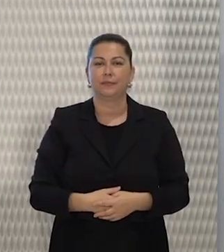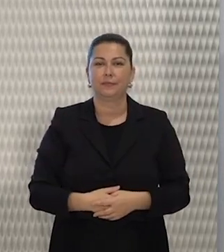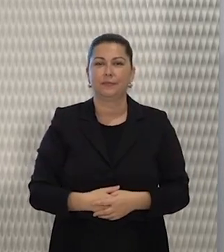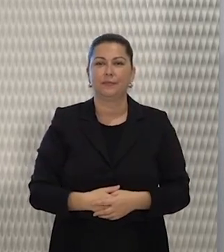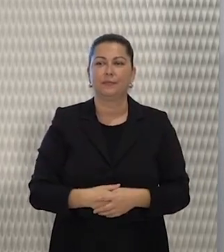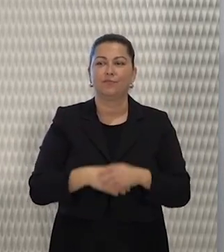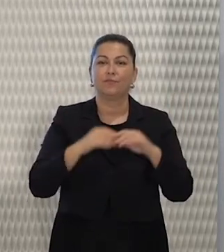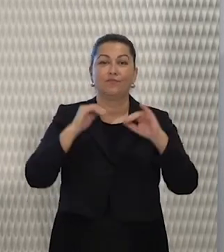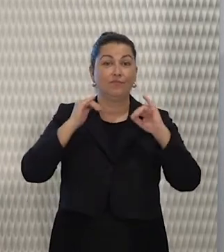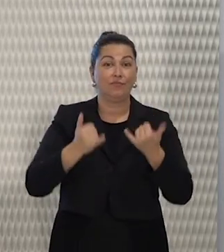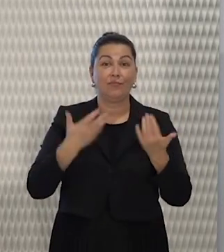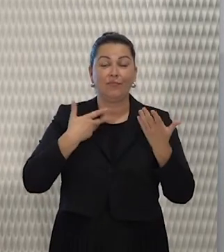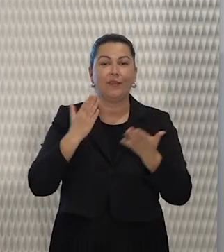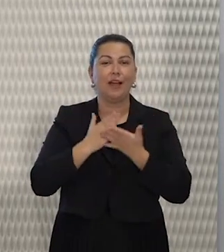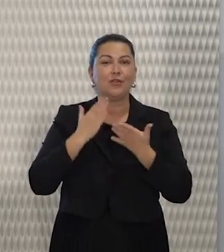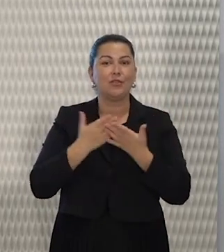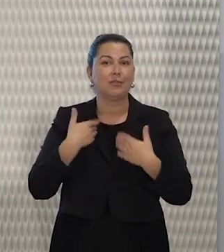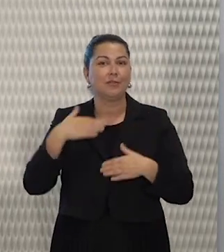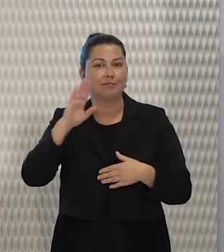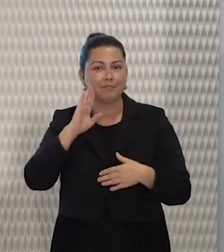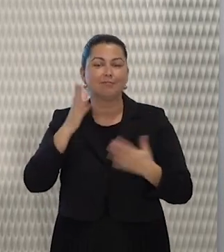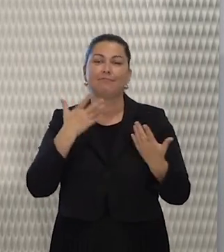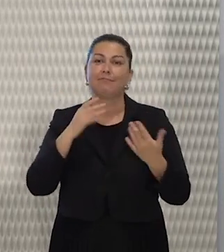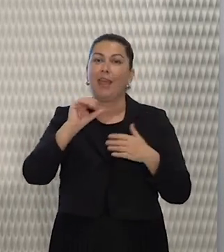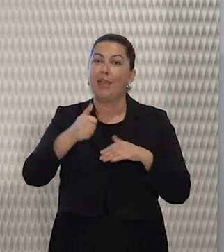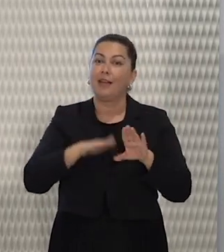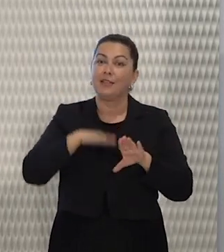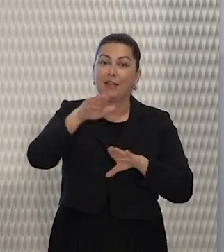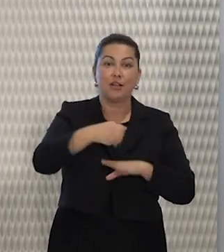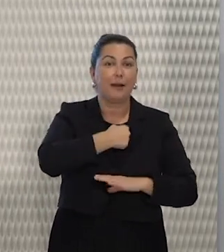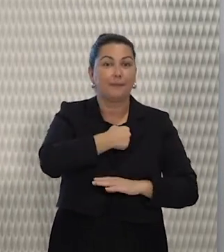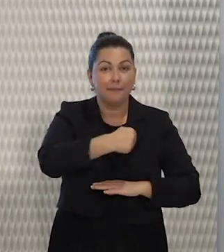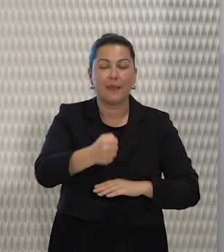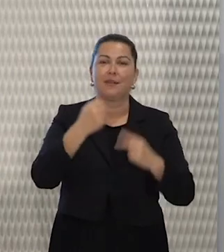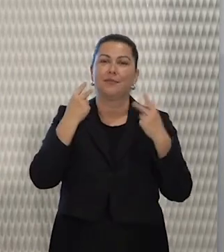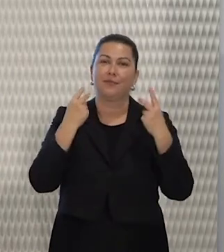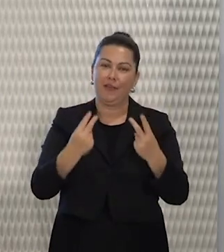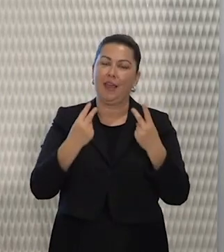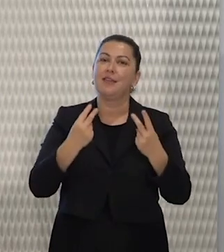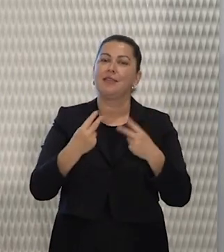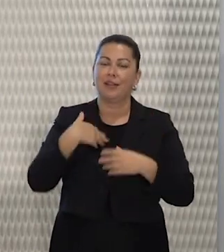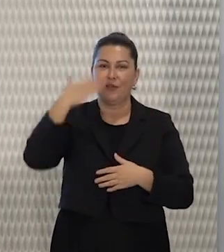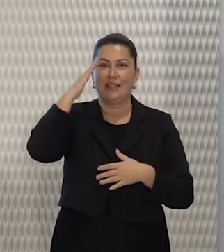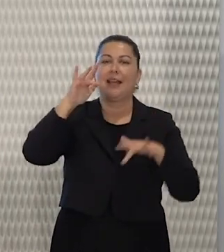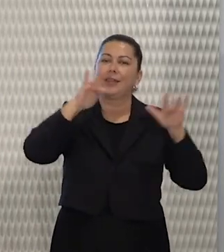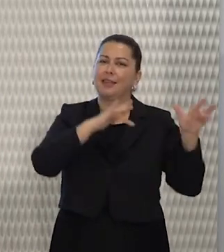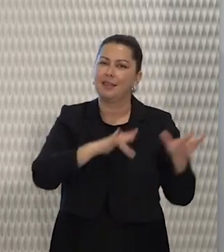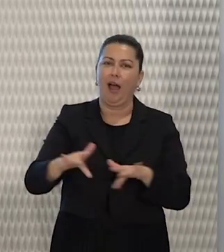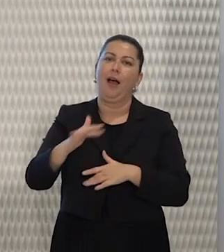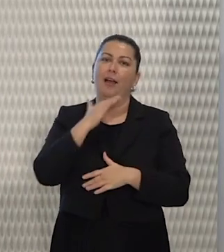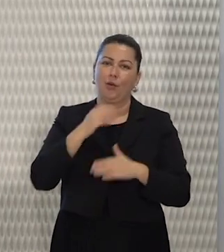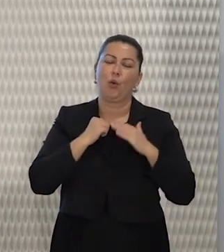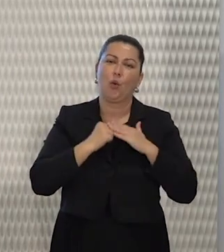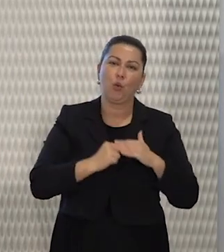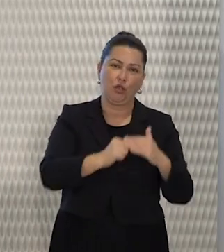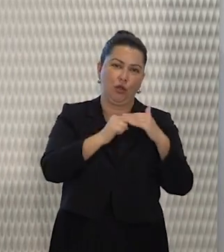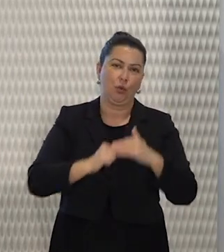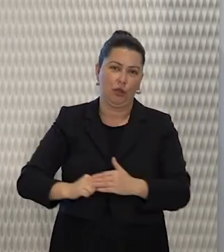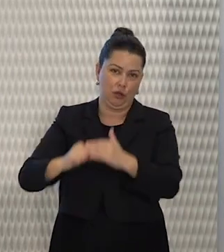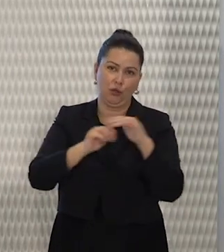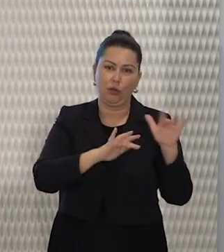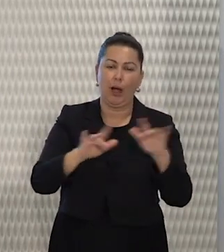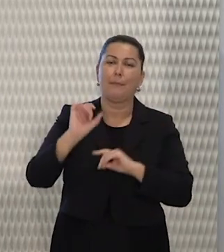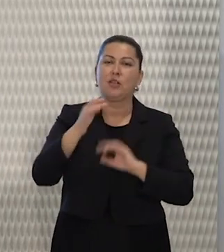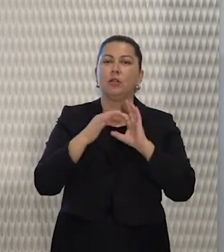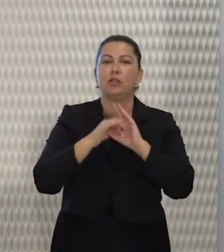Wir haben es schon gehört, wenn man sich traut und den ersten Schritt macht, ist es wichtig zu wissen, es gibt Unterstützung, vor allem wenn es auch in Richtung